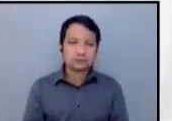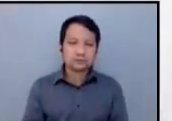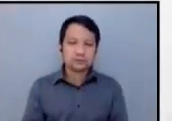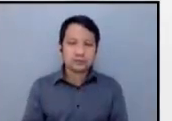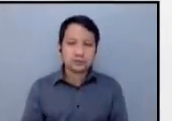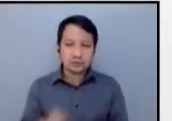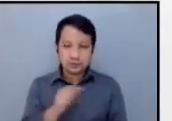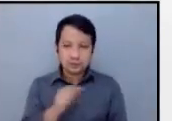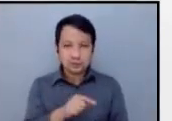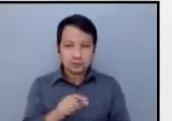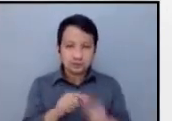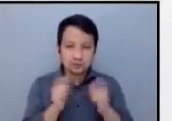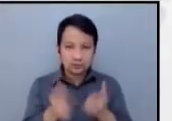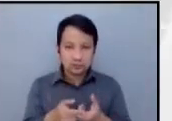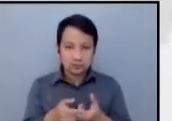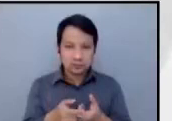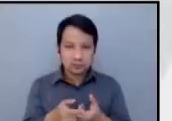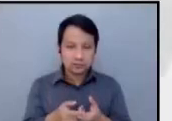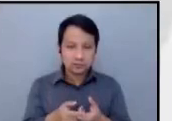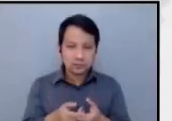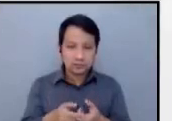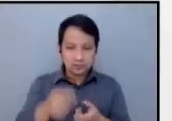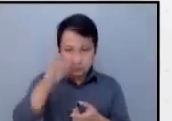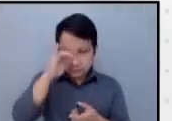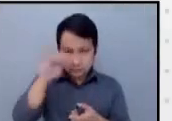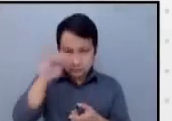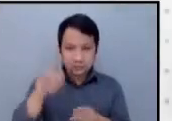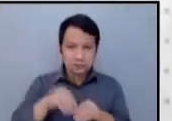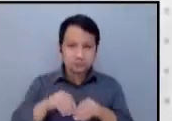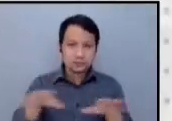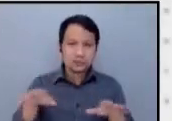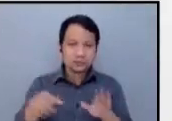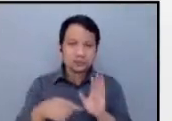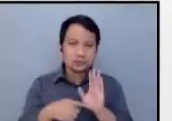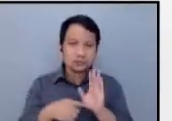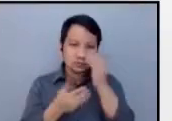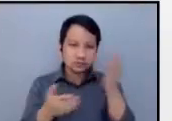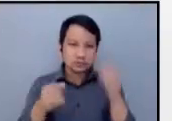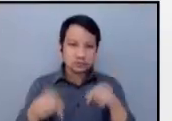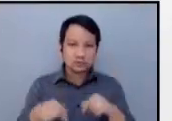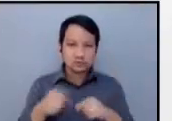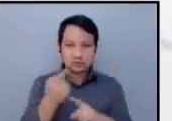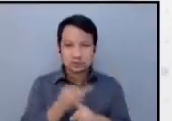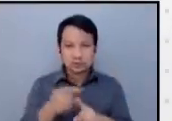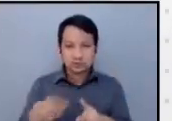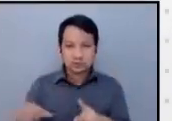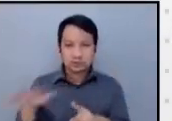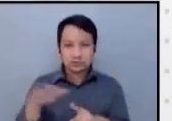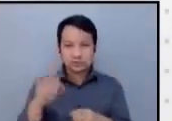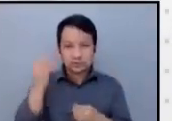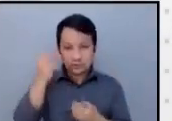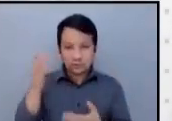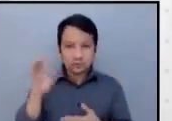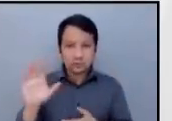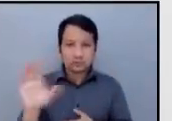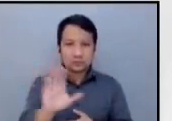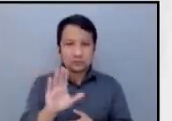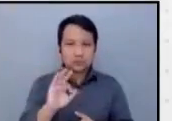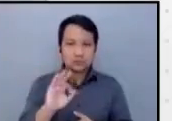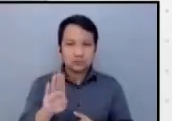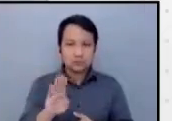ni Manila Mayor Isko Moreno, distribusyon ng Christmas boxes sa bawat pamilyang Manileño ang tinutukan sa kanyang Facebook